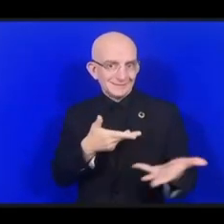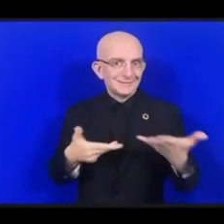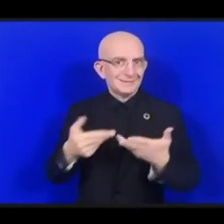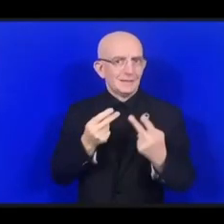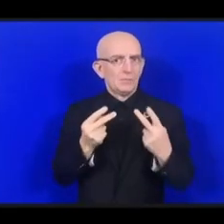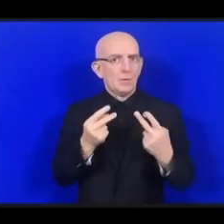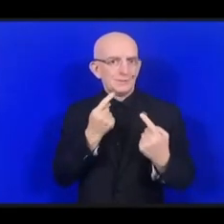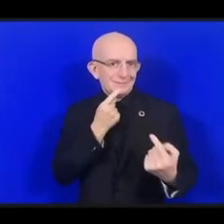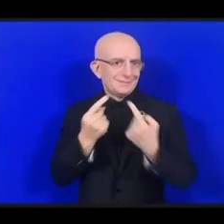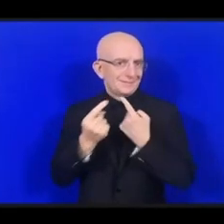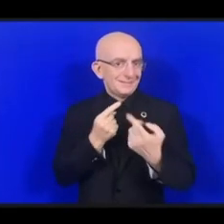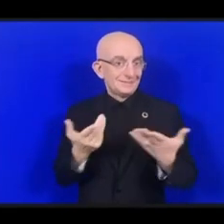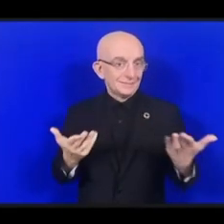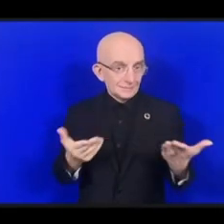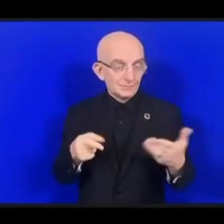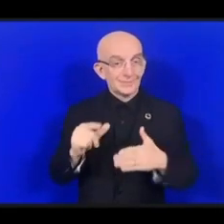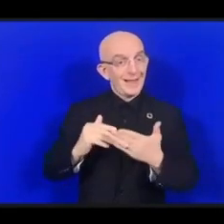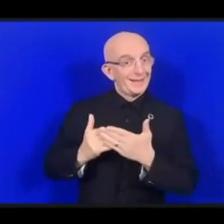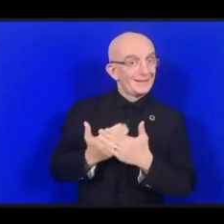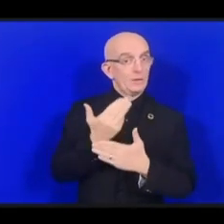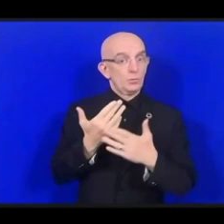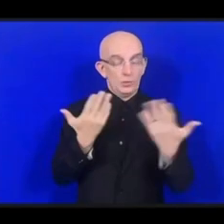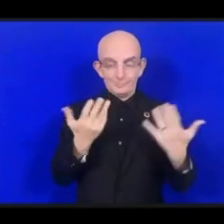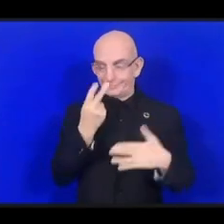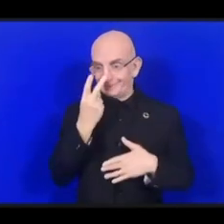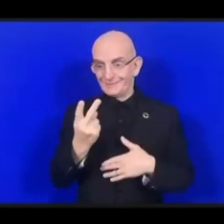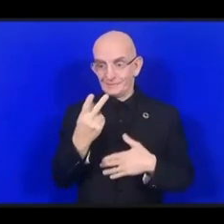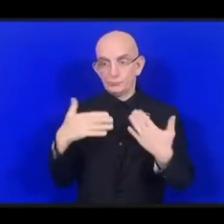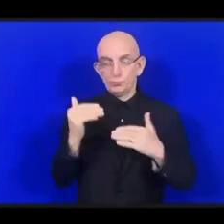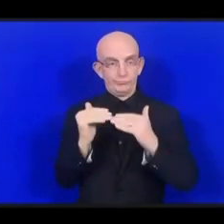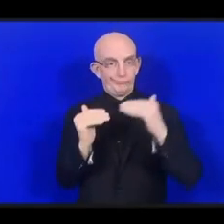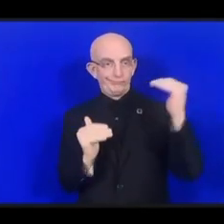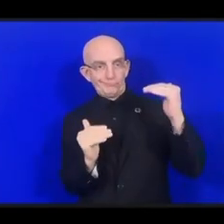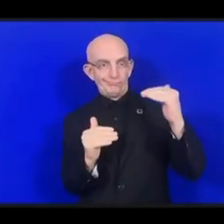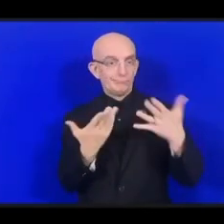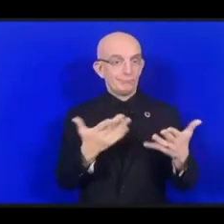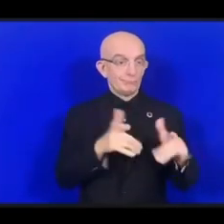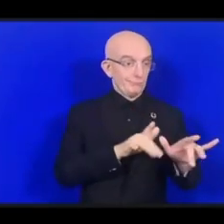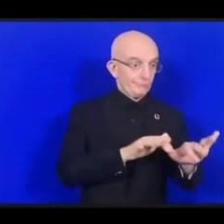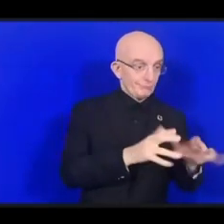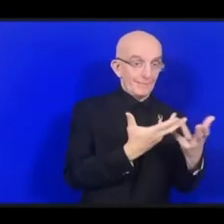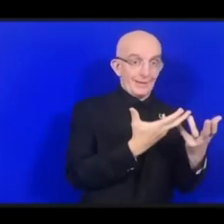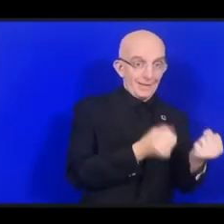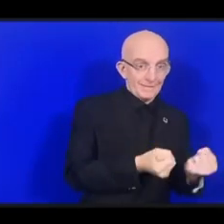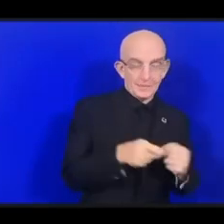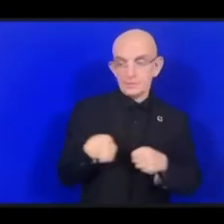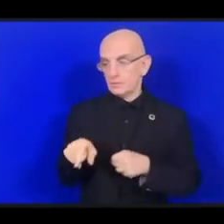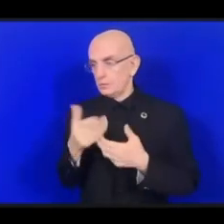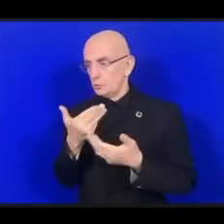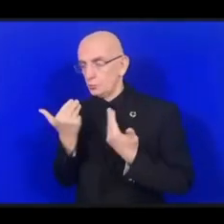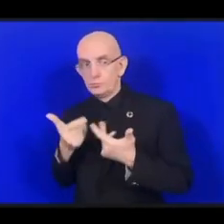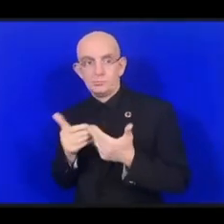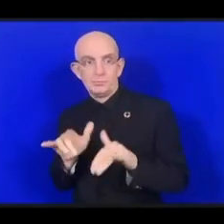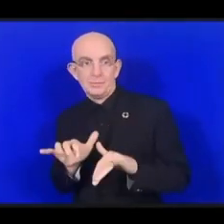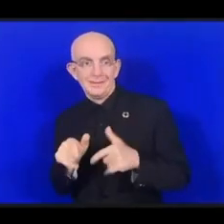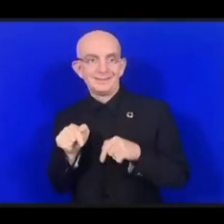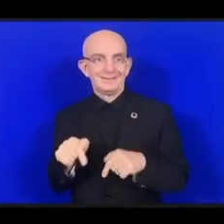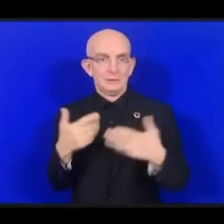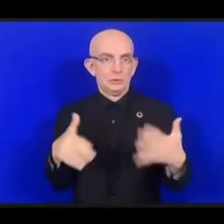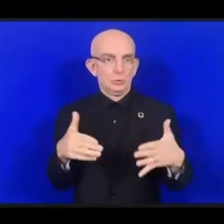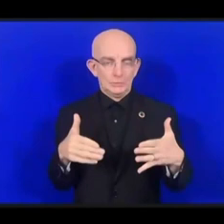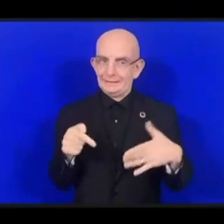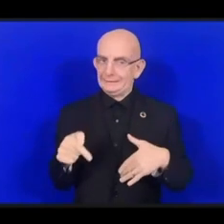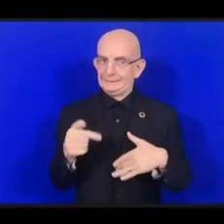علينا ان نتفادى ان تكون هناك امبرياليه جديده امبرياليه رقميه في